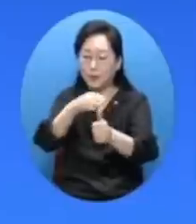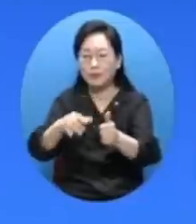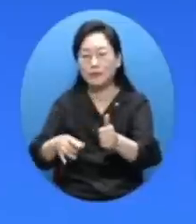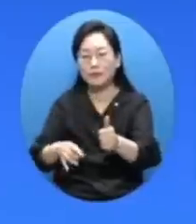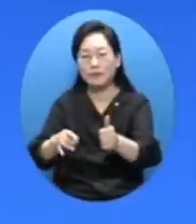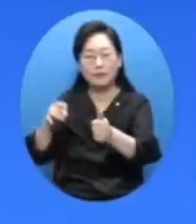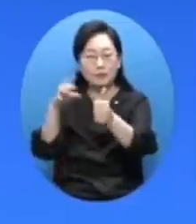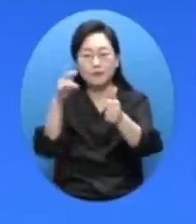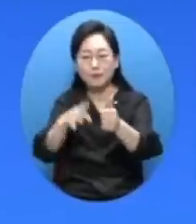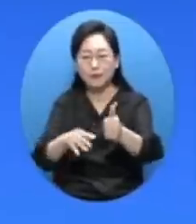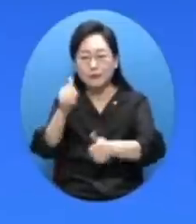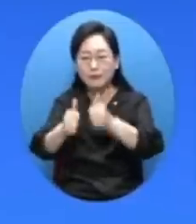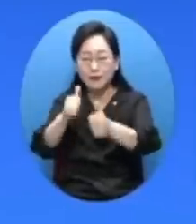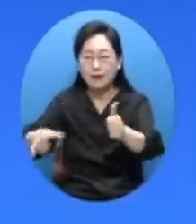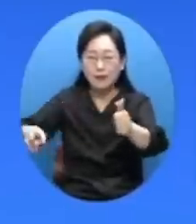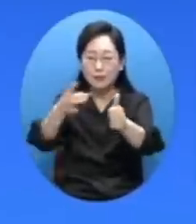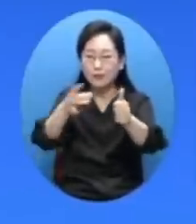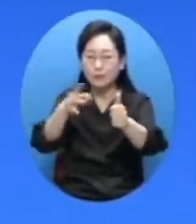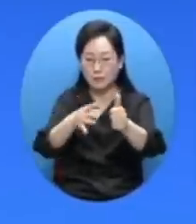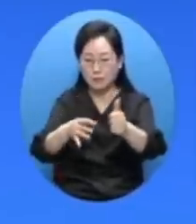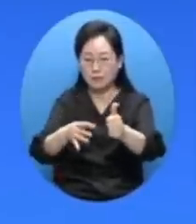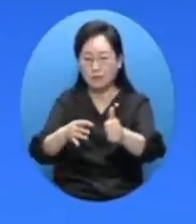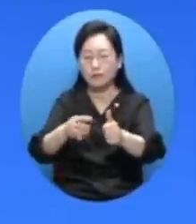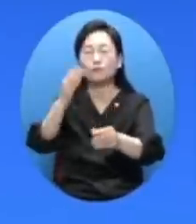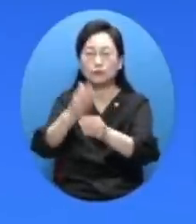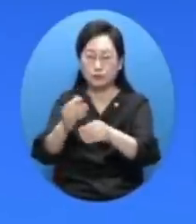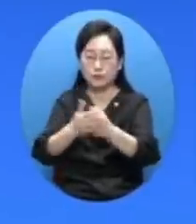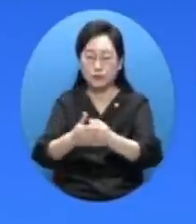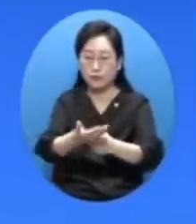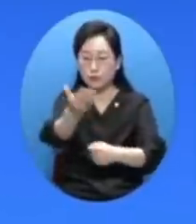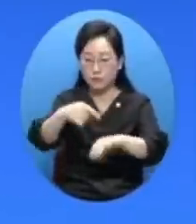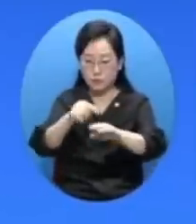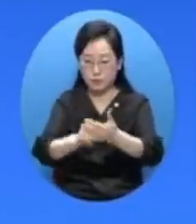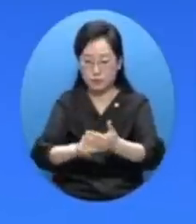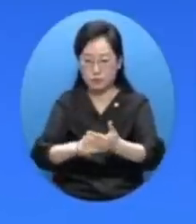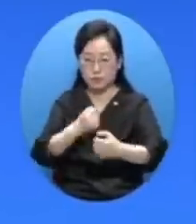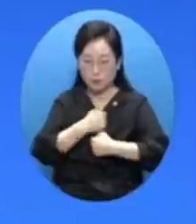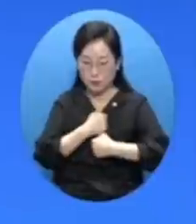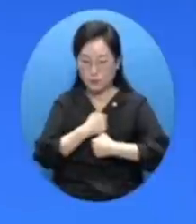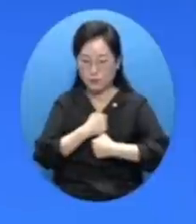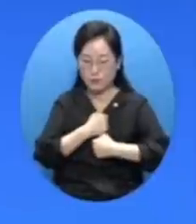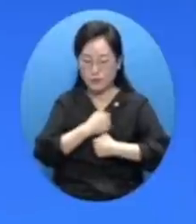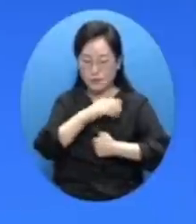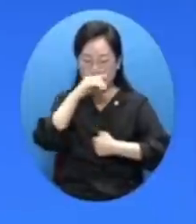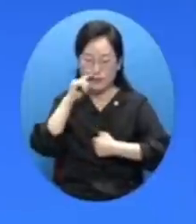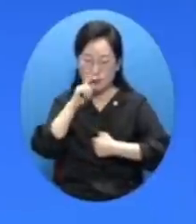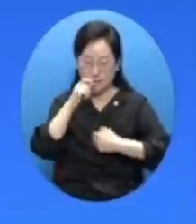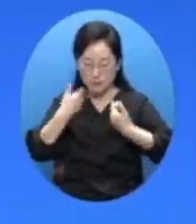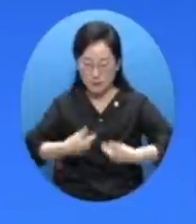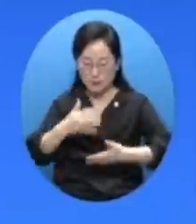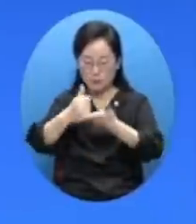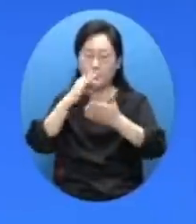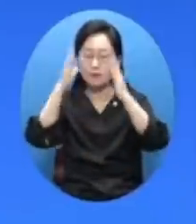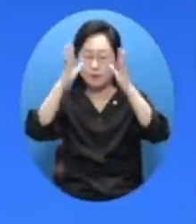하고 시험 들게 하고 무너뜨려고 하는데 마음을 지키고 잠잠히 주님만 바라보니